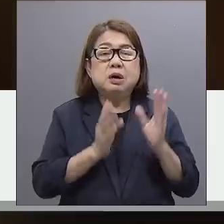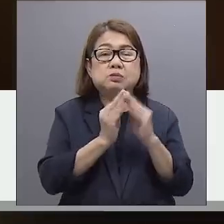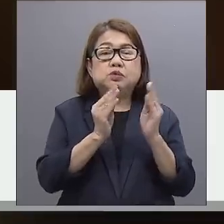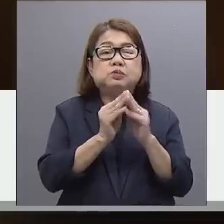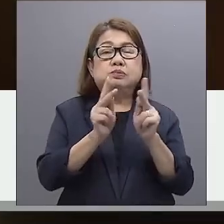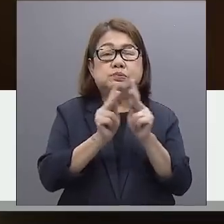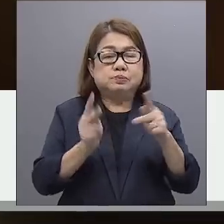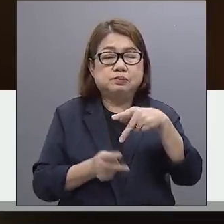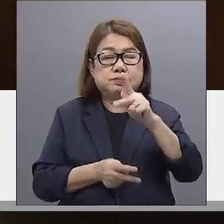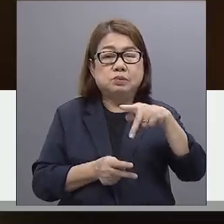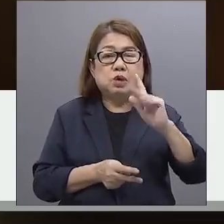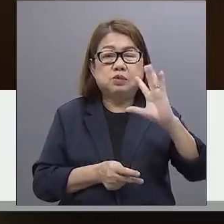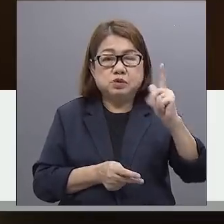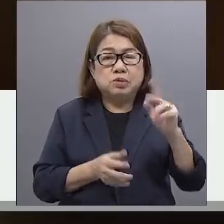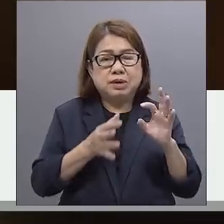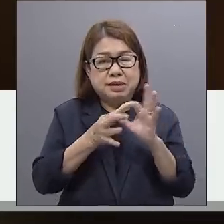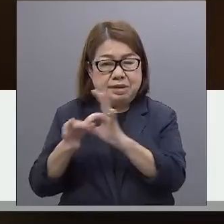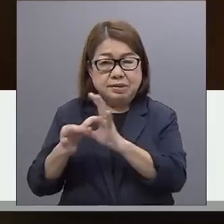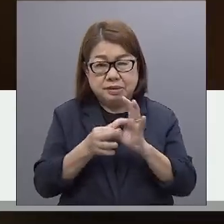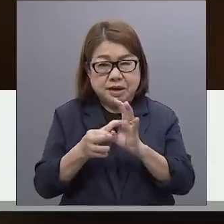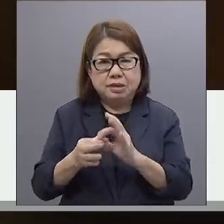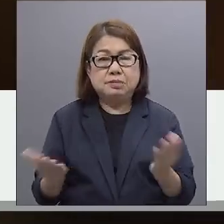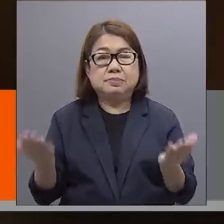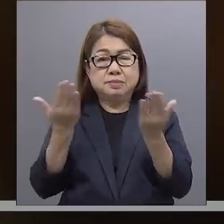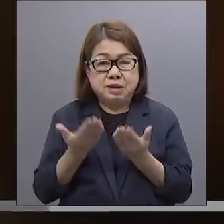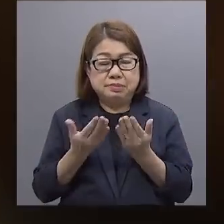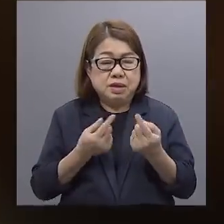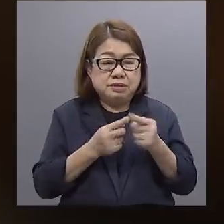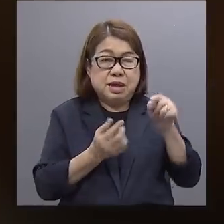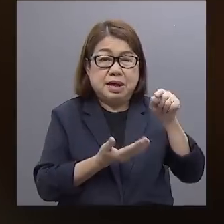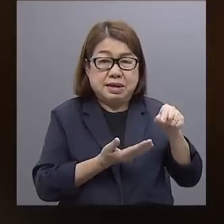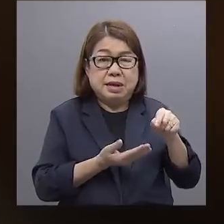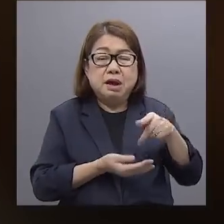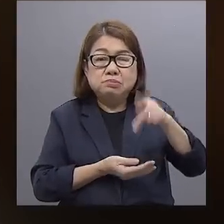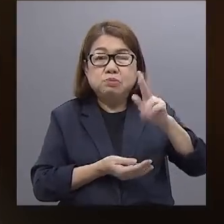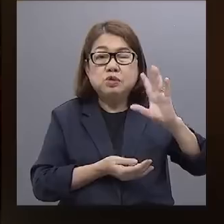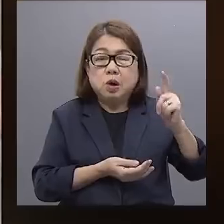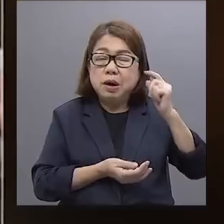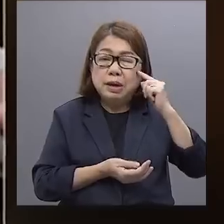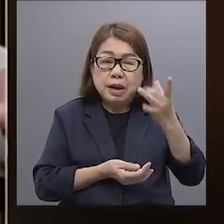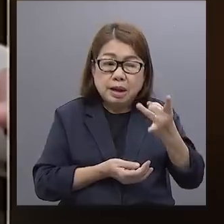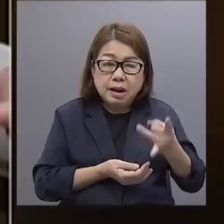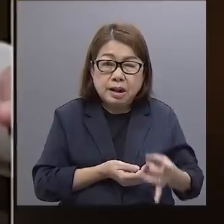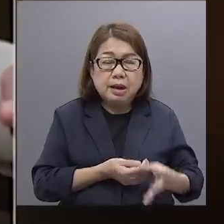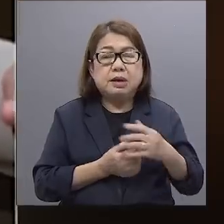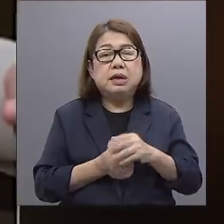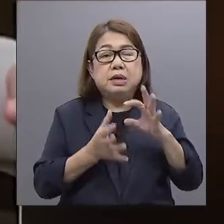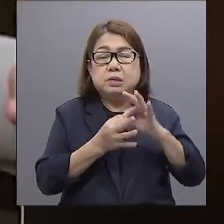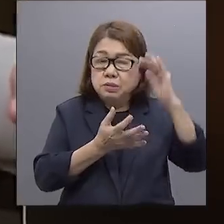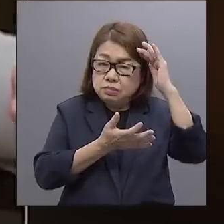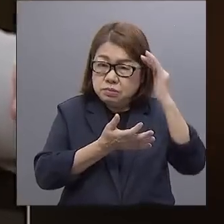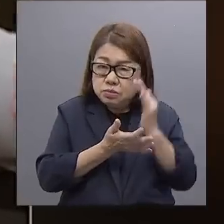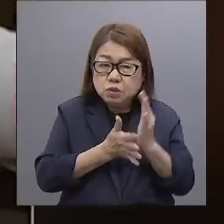ปปชที่เกี่ยวข้องกับเรื่องนี้แต่ในฉบับนี้ไม่เปิดเผยรายงานความเห็นนะคะเรื่องของพนักงานเจ้าหน้าที่